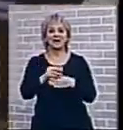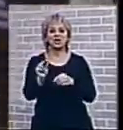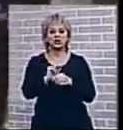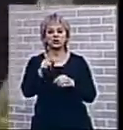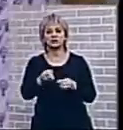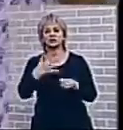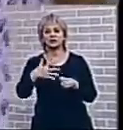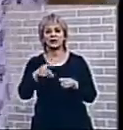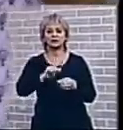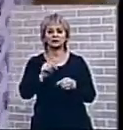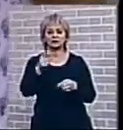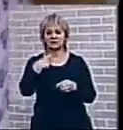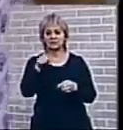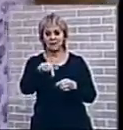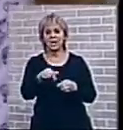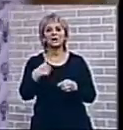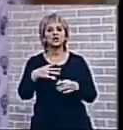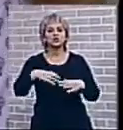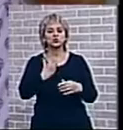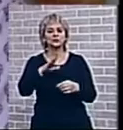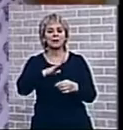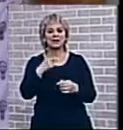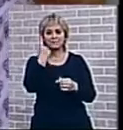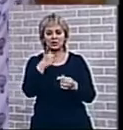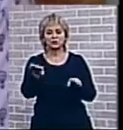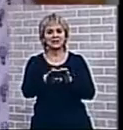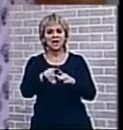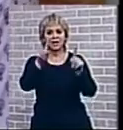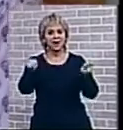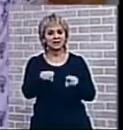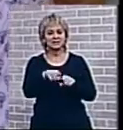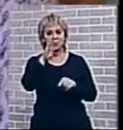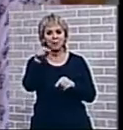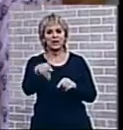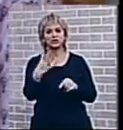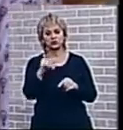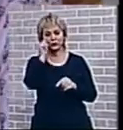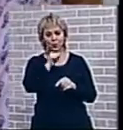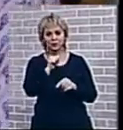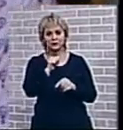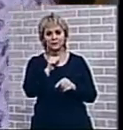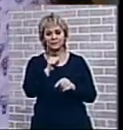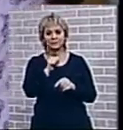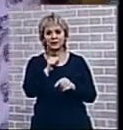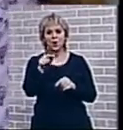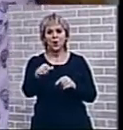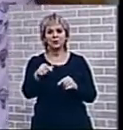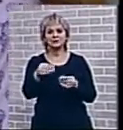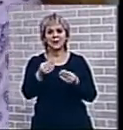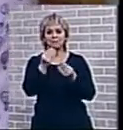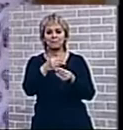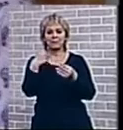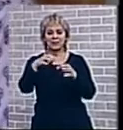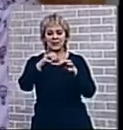нашатырным спиртом. Да, вот очень жутко. У меня стоит перед лицом картина мальчика, ему года 4. Он держит